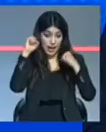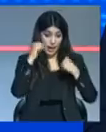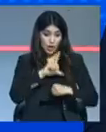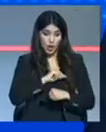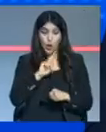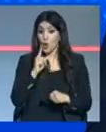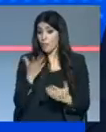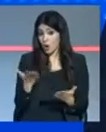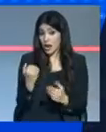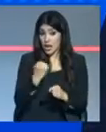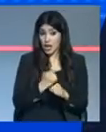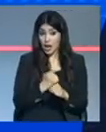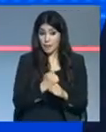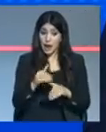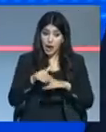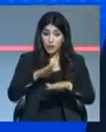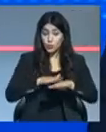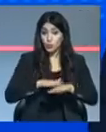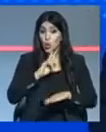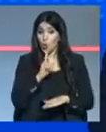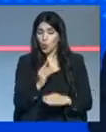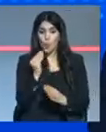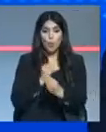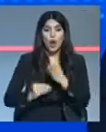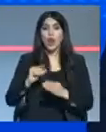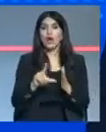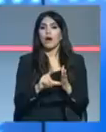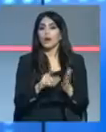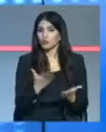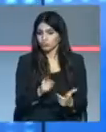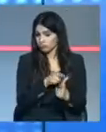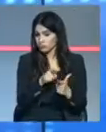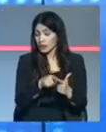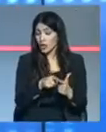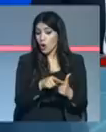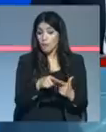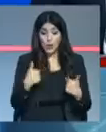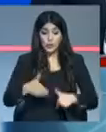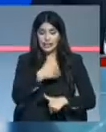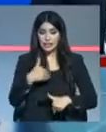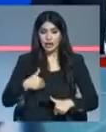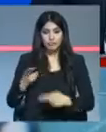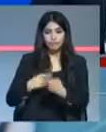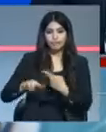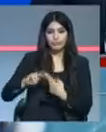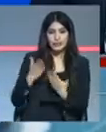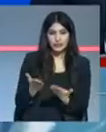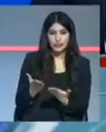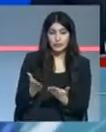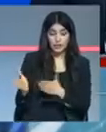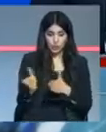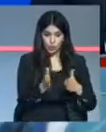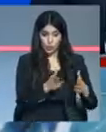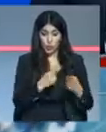يعملون هل هم تحت غطاء التعليمات او هم تحت غطاء القانون موقف الوزاره من هذا احنا فيه احنا في مؤسسه ت ت